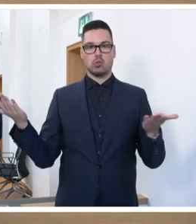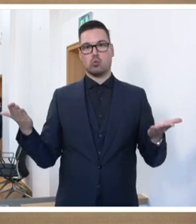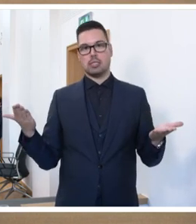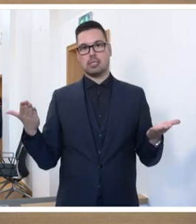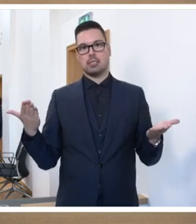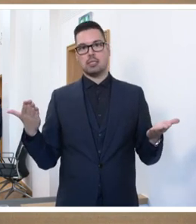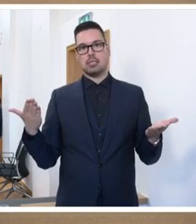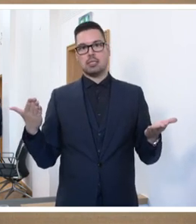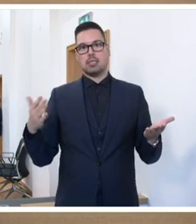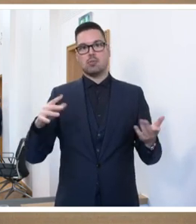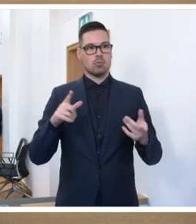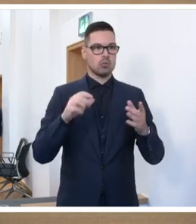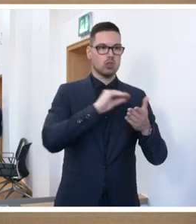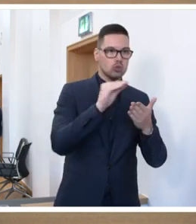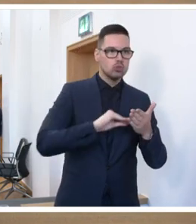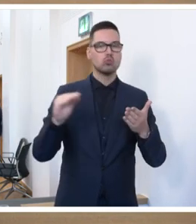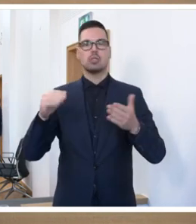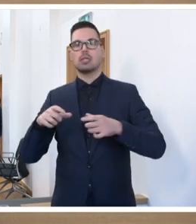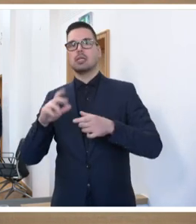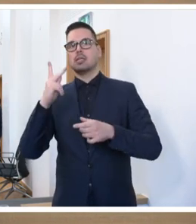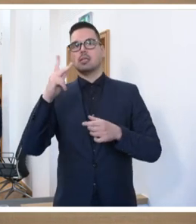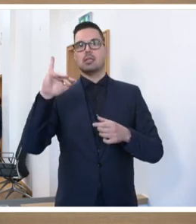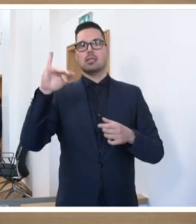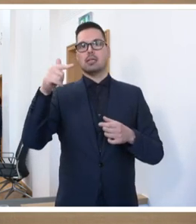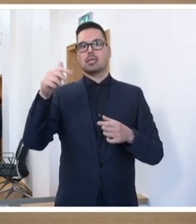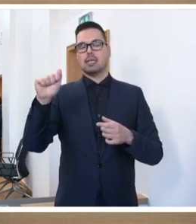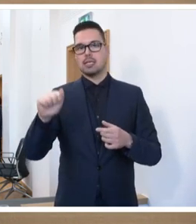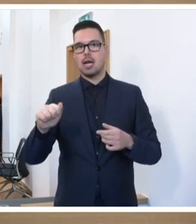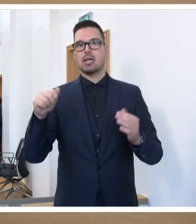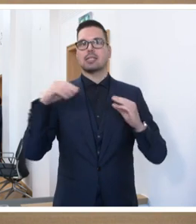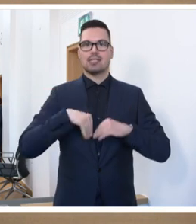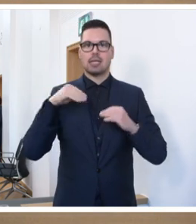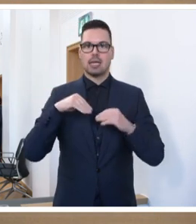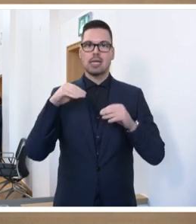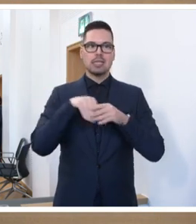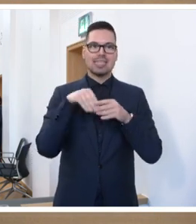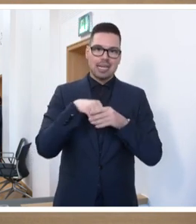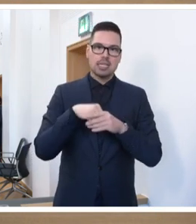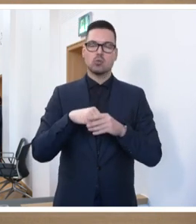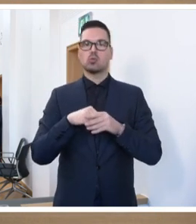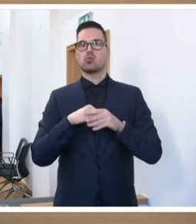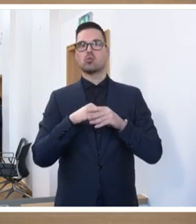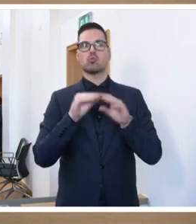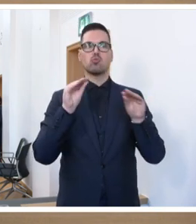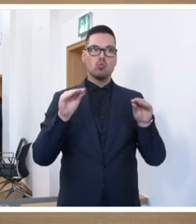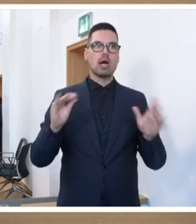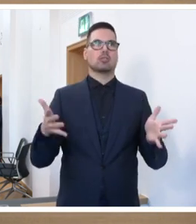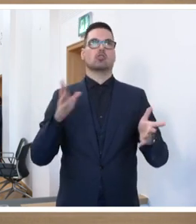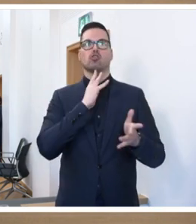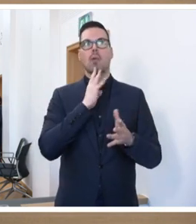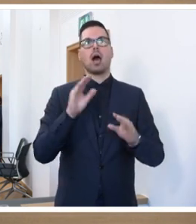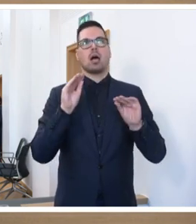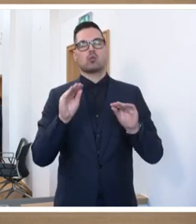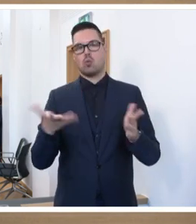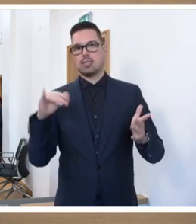sie erreichen, wo sie sind, in den Schulen, in den Kindertageseinrichtungen, in den Integrationskursen und Sprachkursen und auf ihrer Arbeit. Wir müssen Begegnungen schaffen und